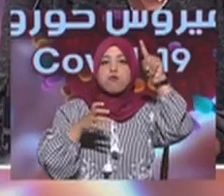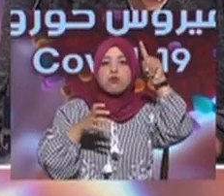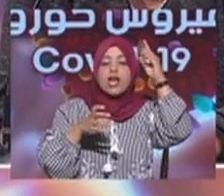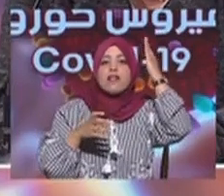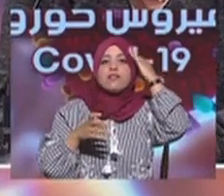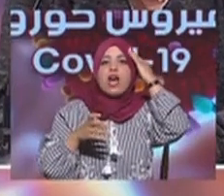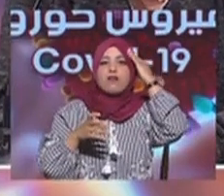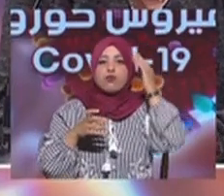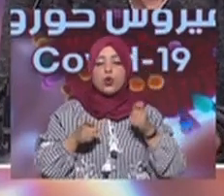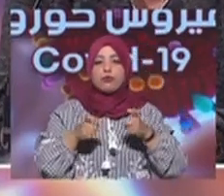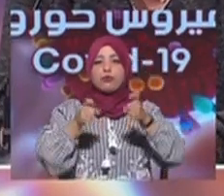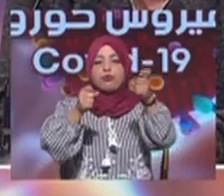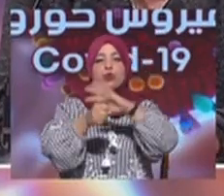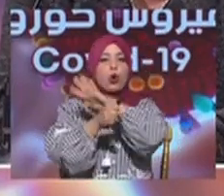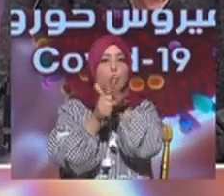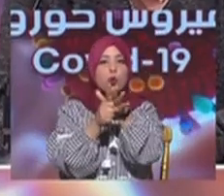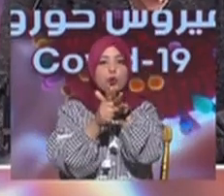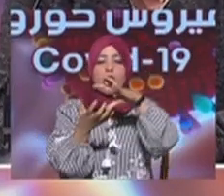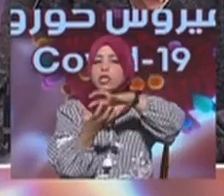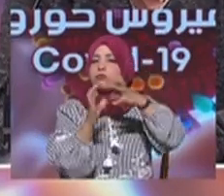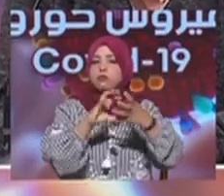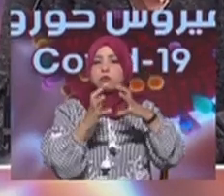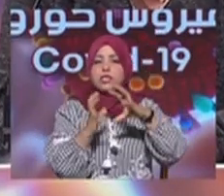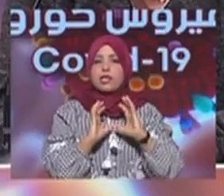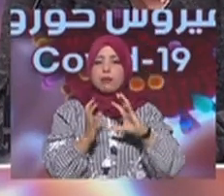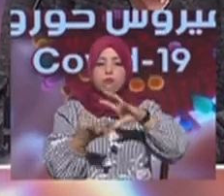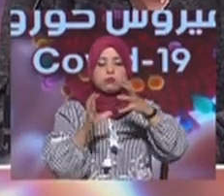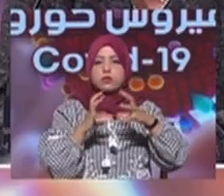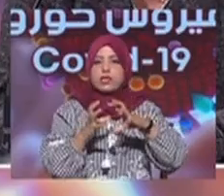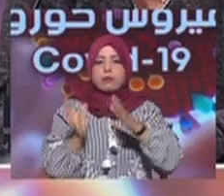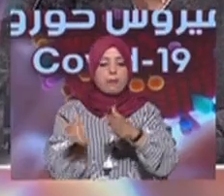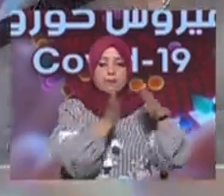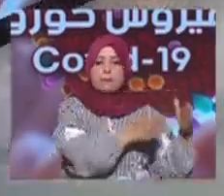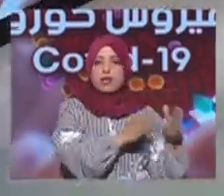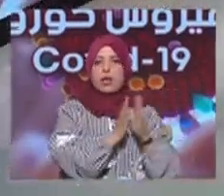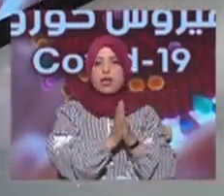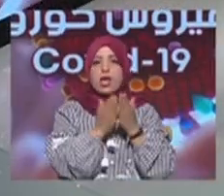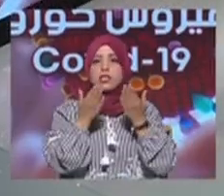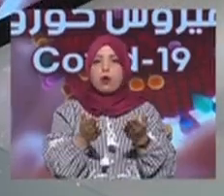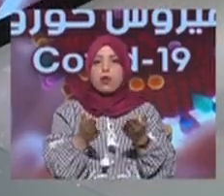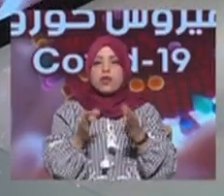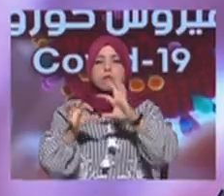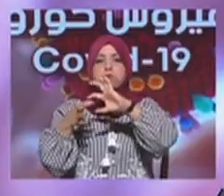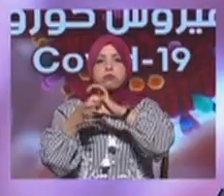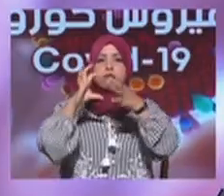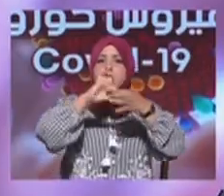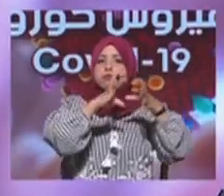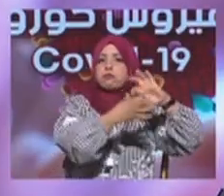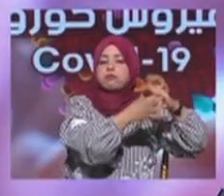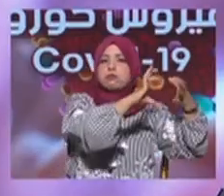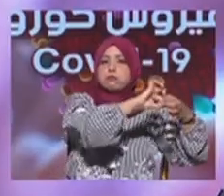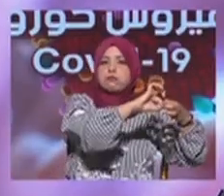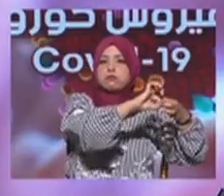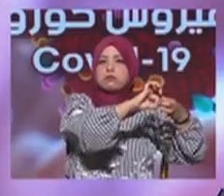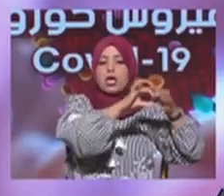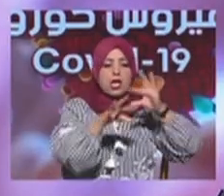نتاعو في توت لي ايتاب نتاع ستركتور ولا الفونكسيون نتاع الفيروس هذايا. دونك التسلسل الجيني هذا بالضبط هو هذا هو هذا هو, هذا هو.